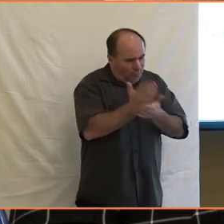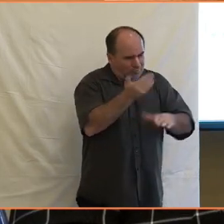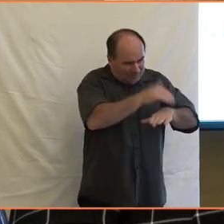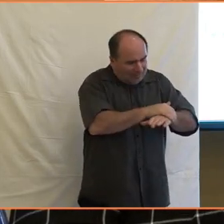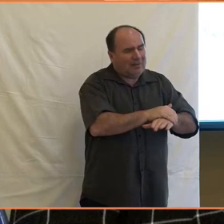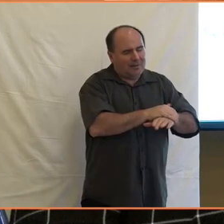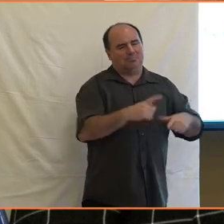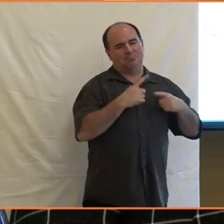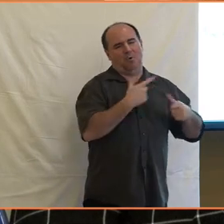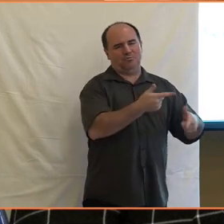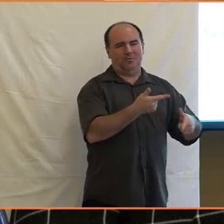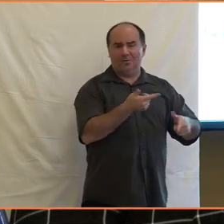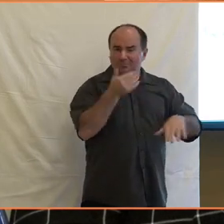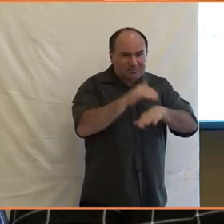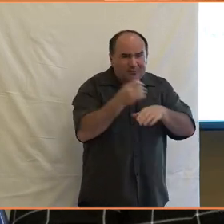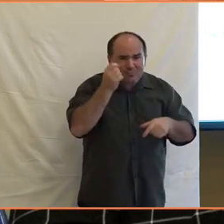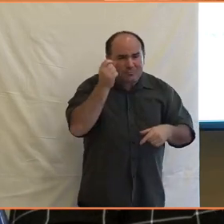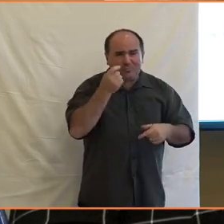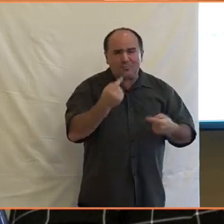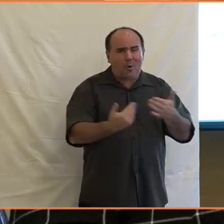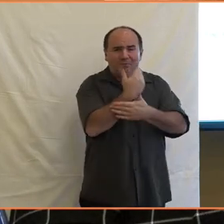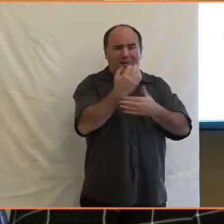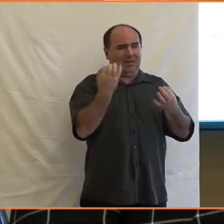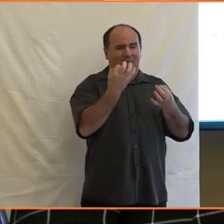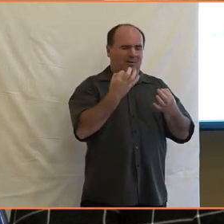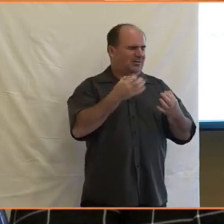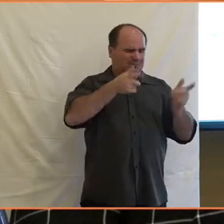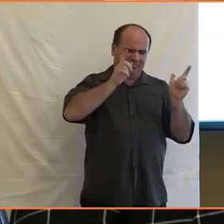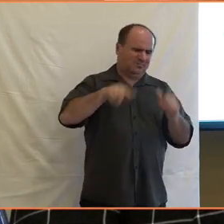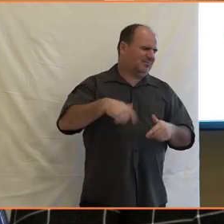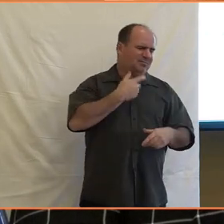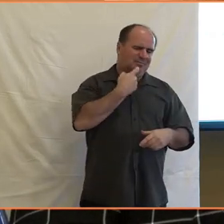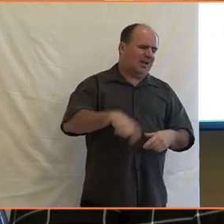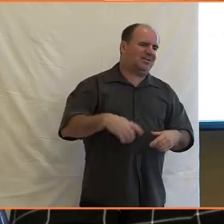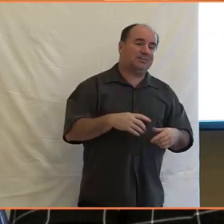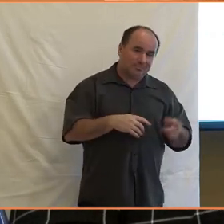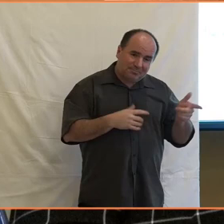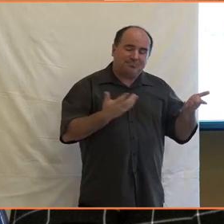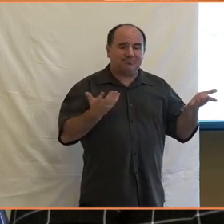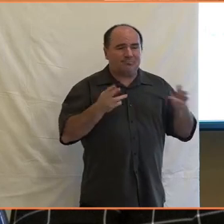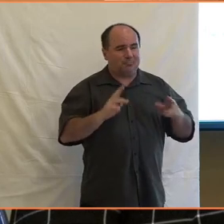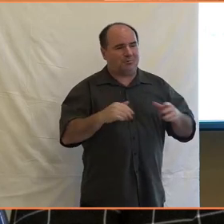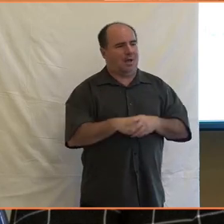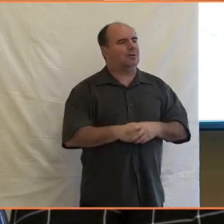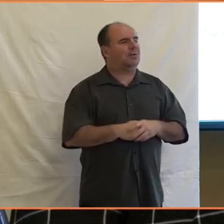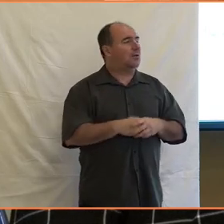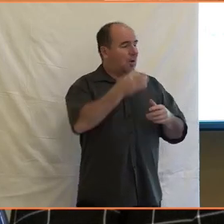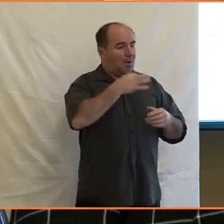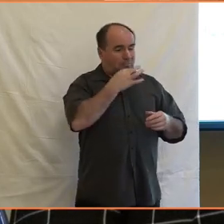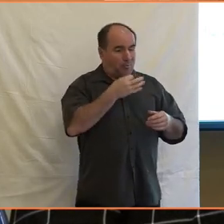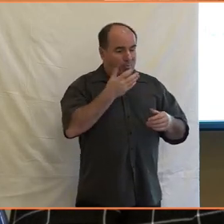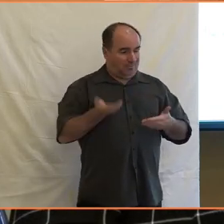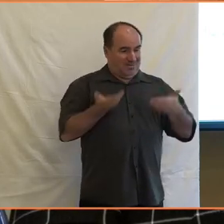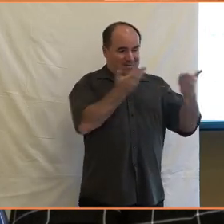učení se každý nový inovaci je investice, kde hrozí, že pokud to nepřinese benefit, tak to přinese ztrátu. A je